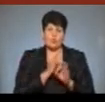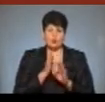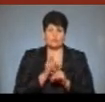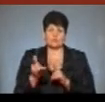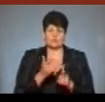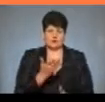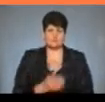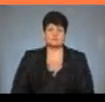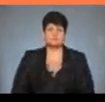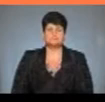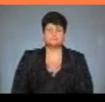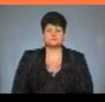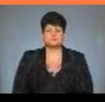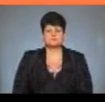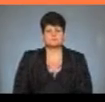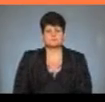підготували мої колеги.